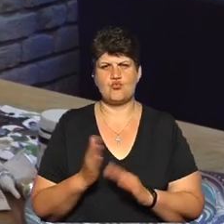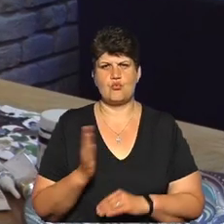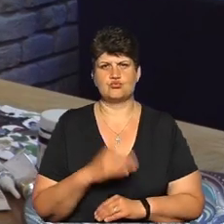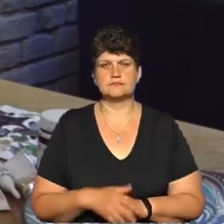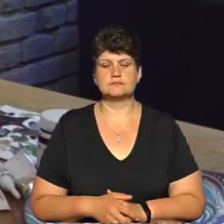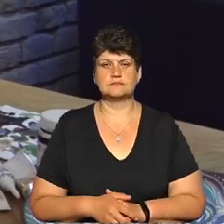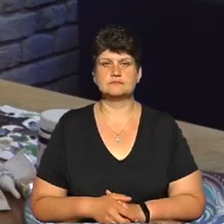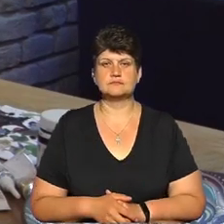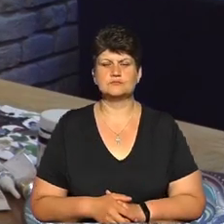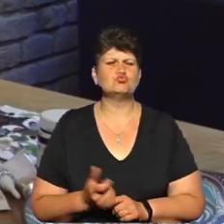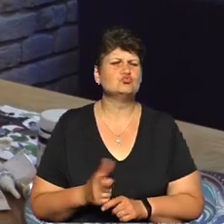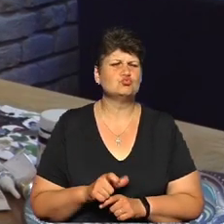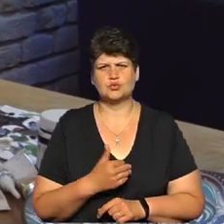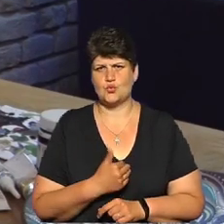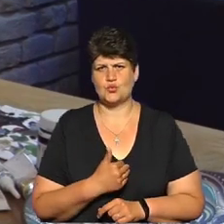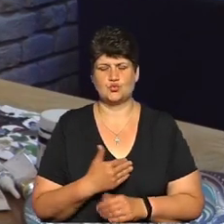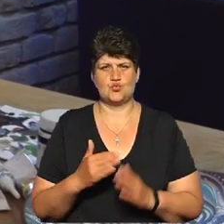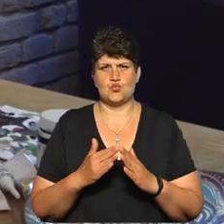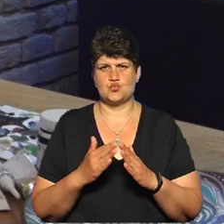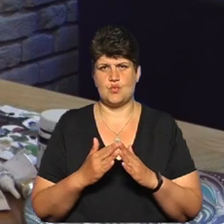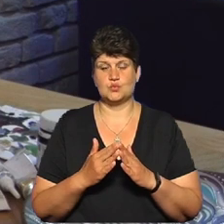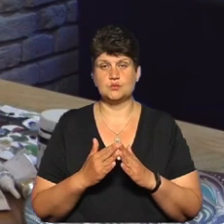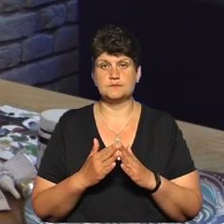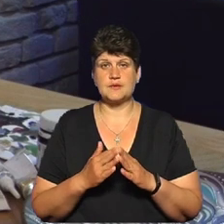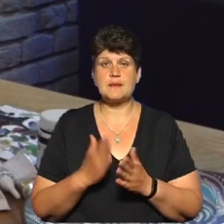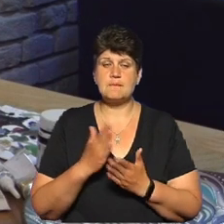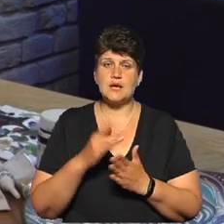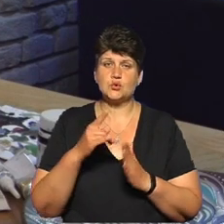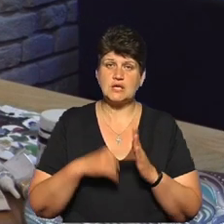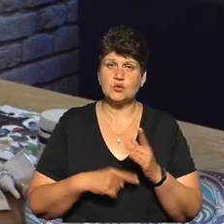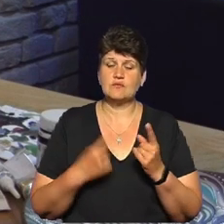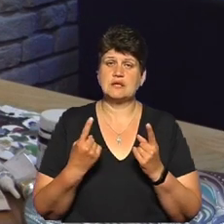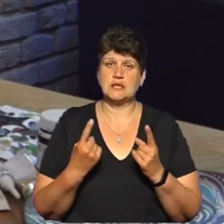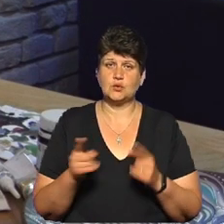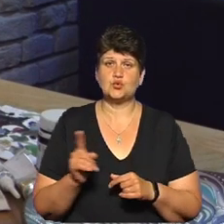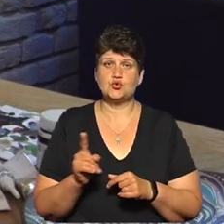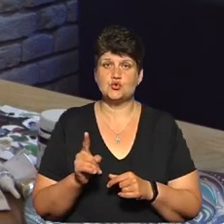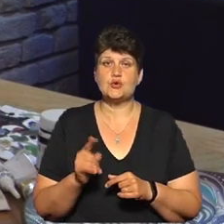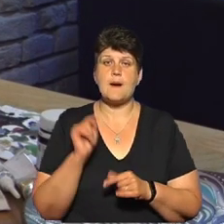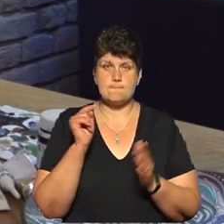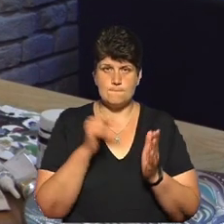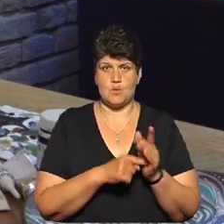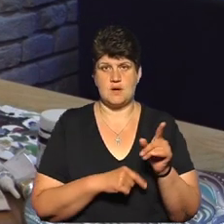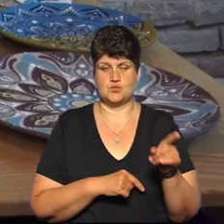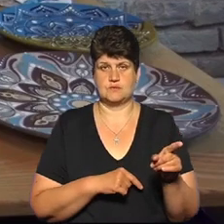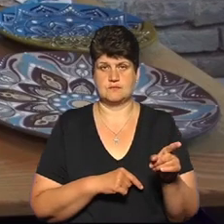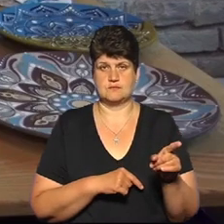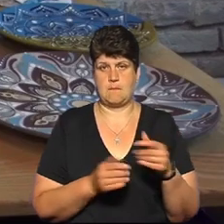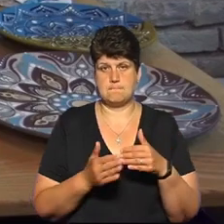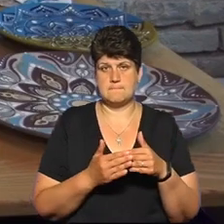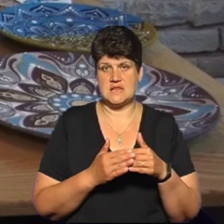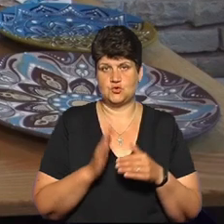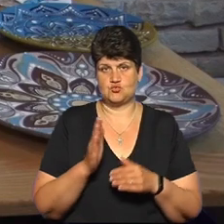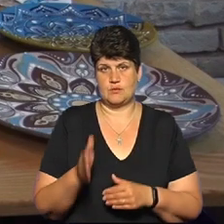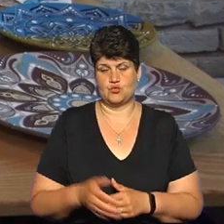Дуже хочу додому. І дуже маю надію велику, що я туди потраплю в найближчому майбутньому. Лілія